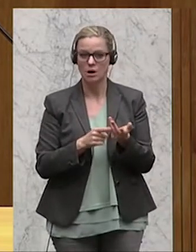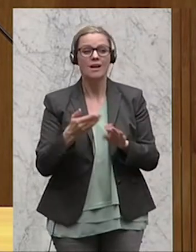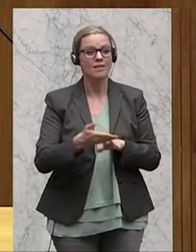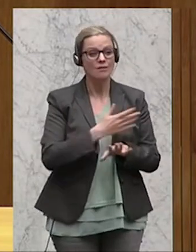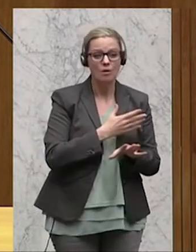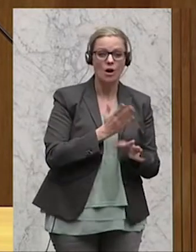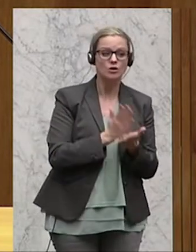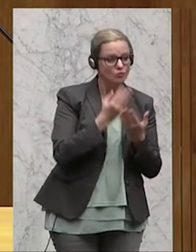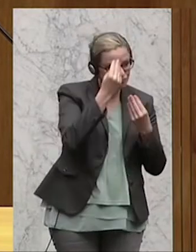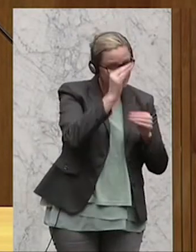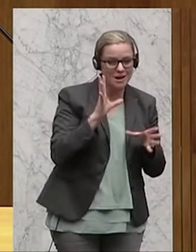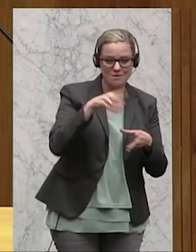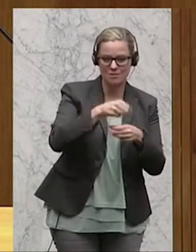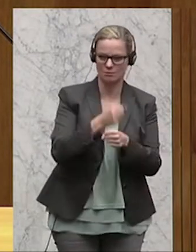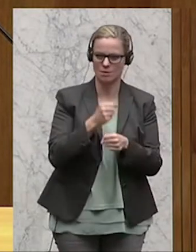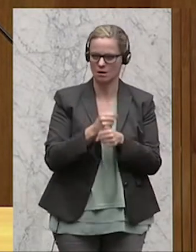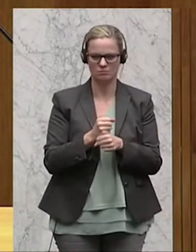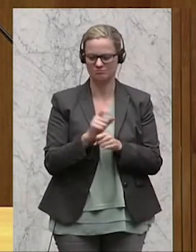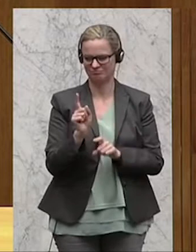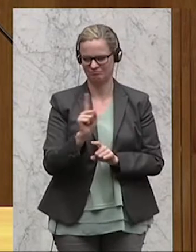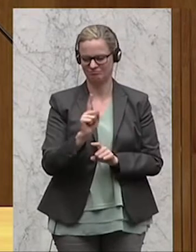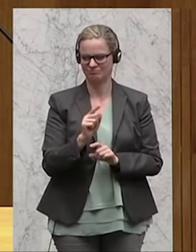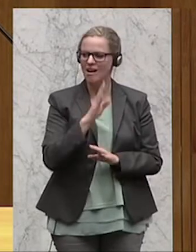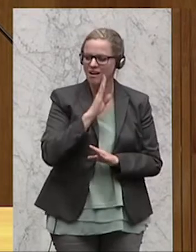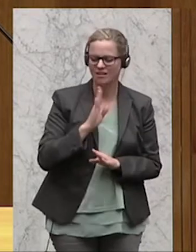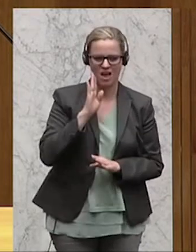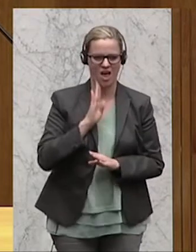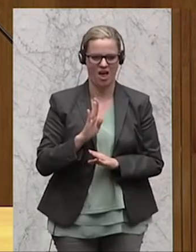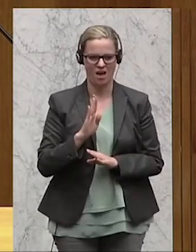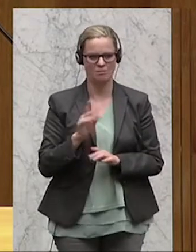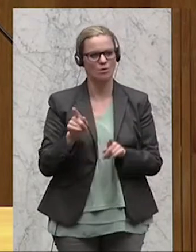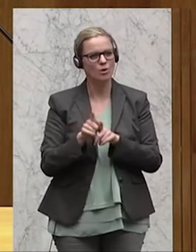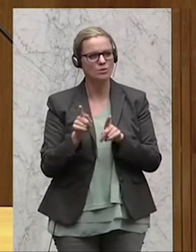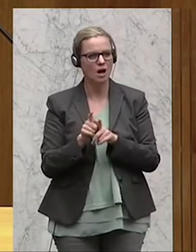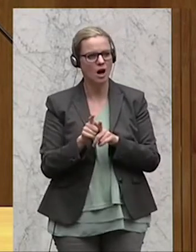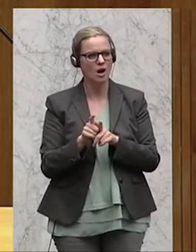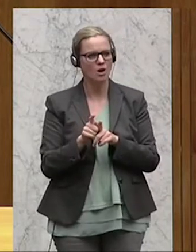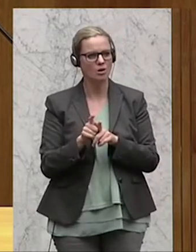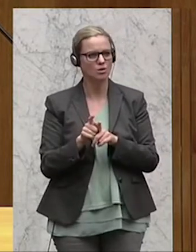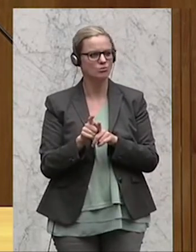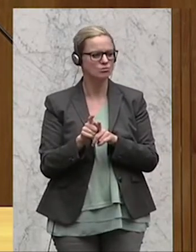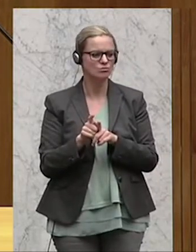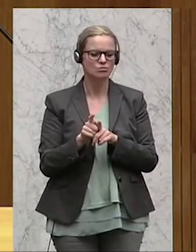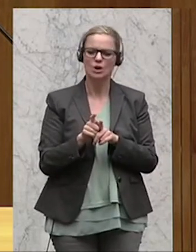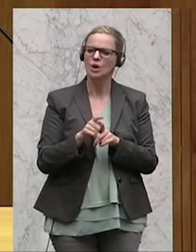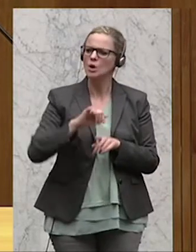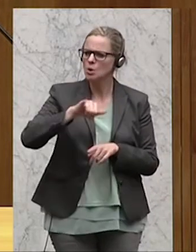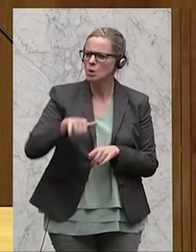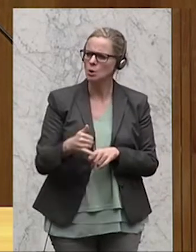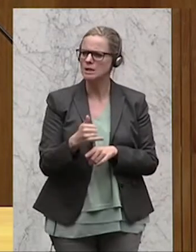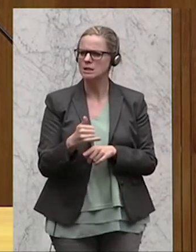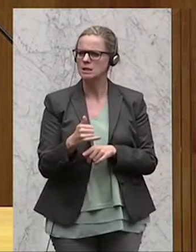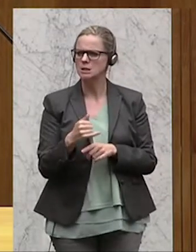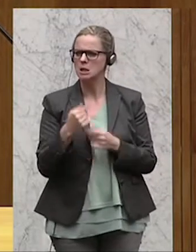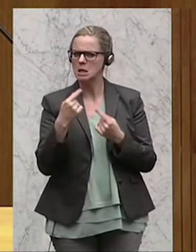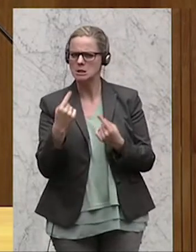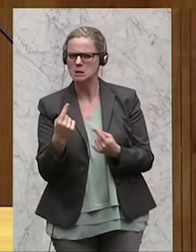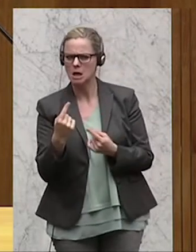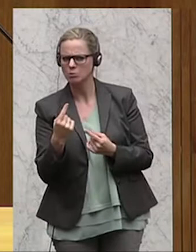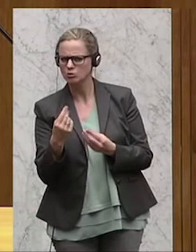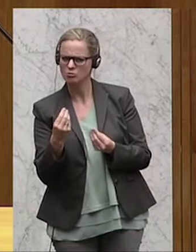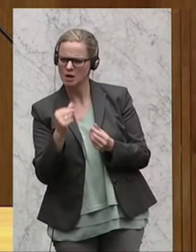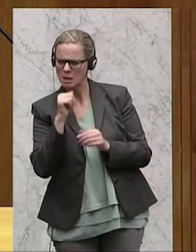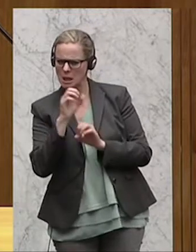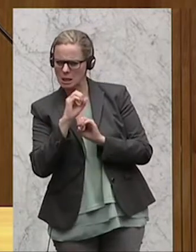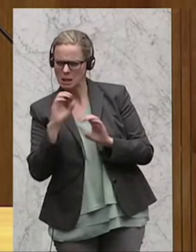rechtzeitig eingebunden. Es wurde geheim und mittels unlesbaren, also für Nichtjuristinnen, Dokumenten operiert.